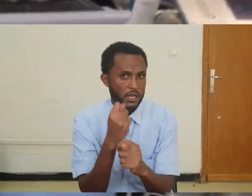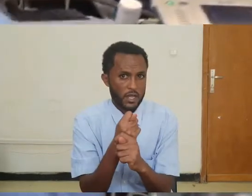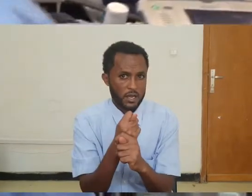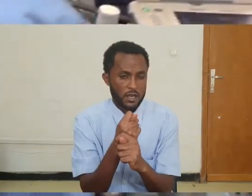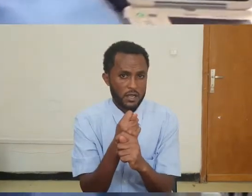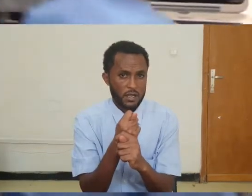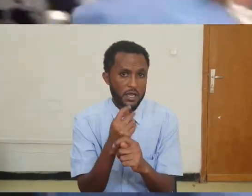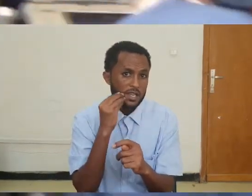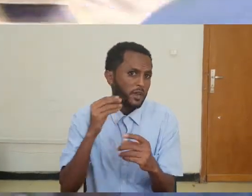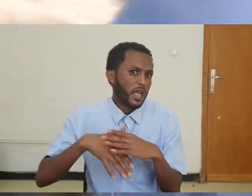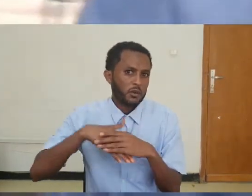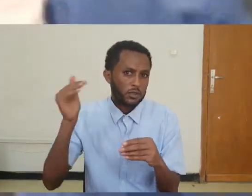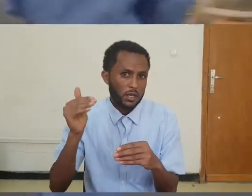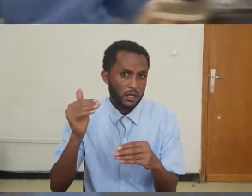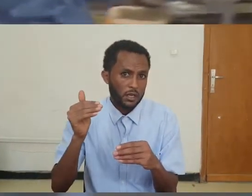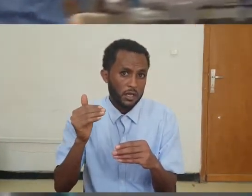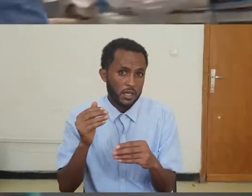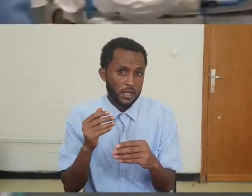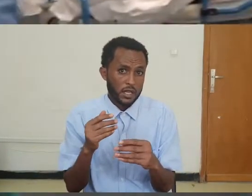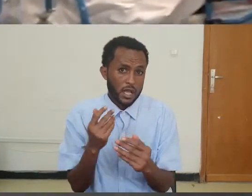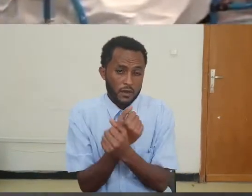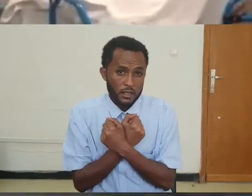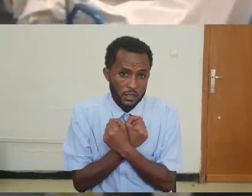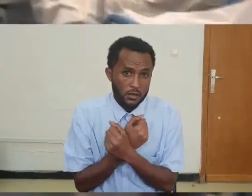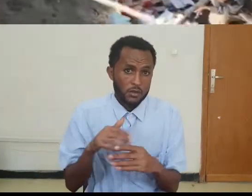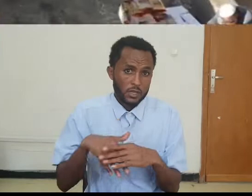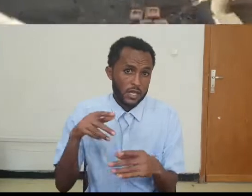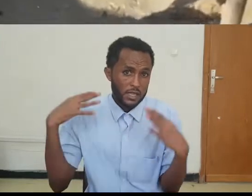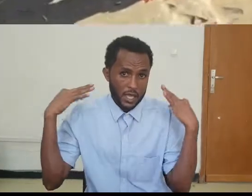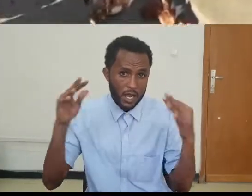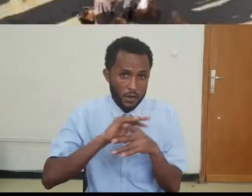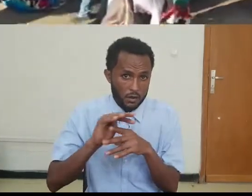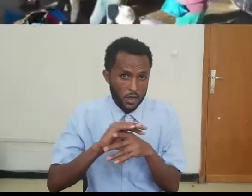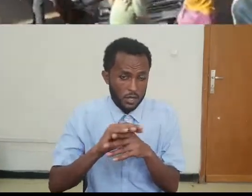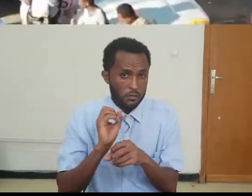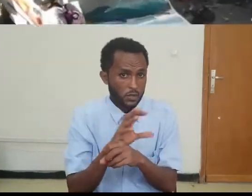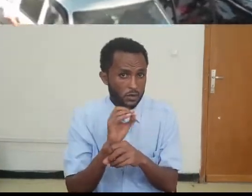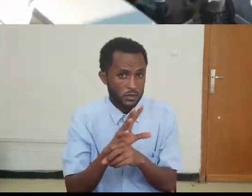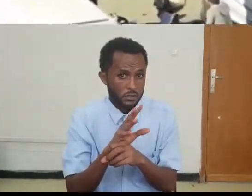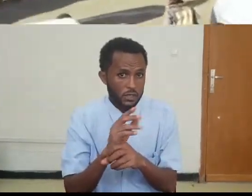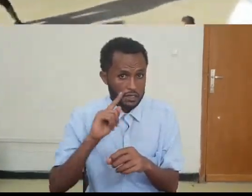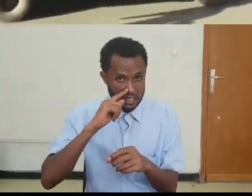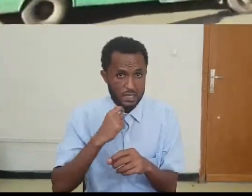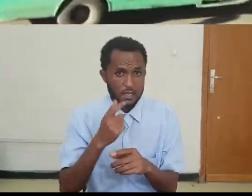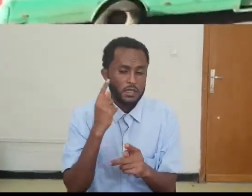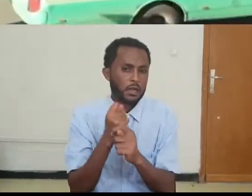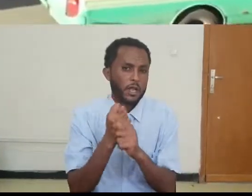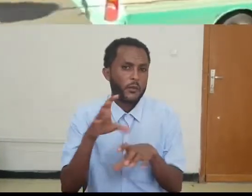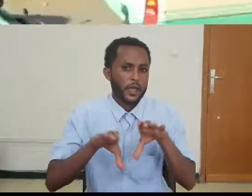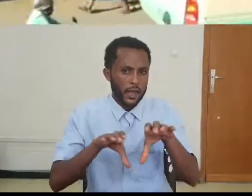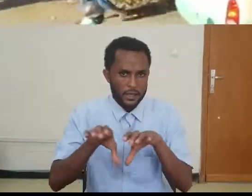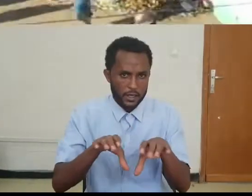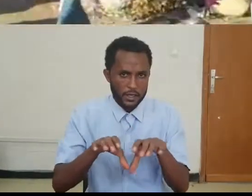የጤና ባለሙያዎች የሚሰጡት ምክር ማዳመጥን በአግባቡ መጠቀም። ከቤት አንወጣ ለዳግም ከዚህ ከወጣን